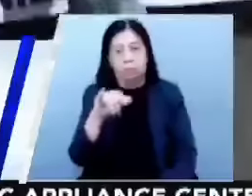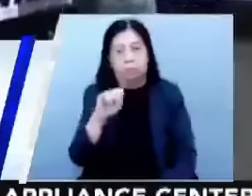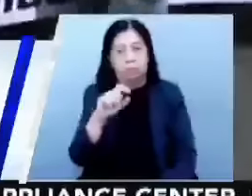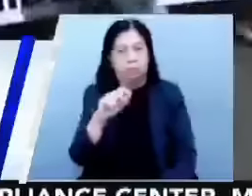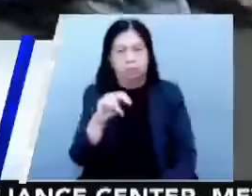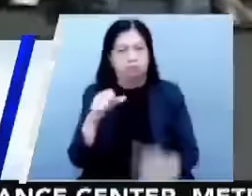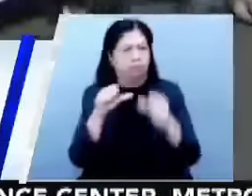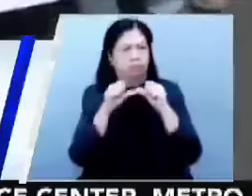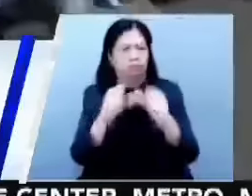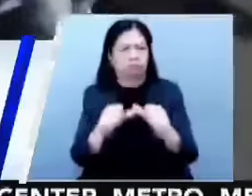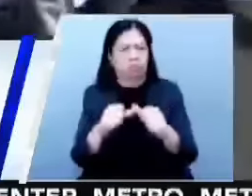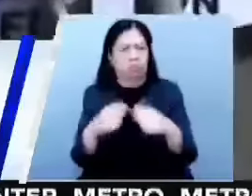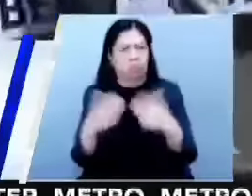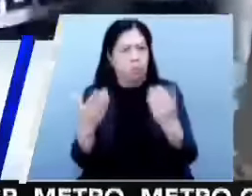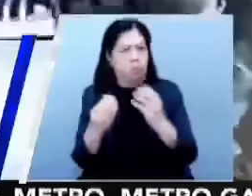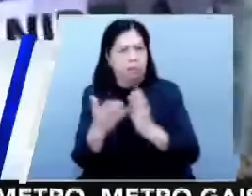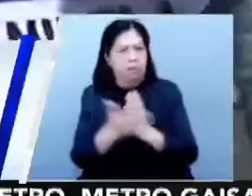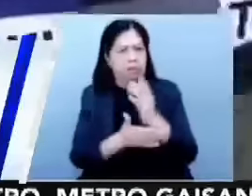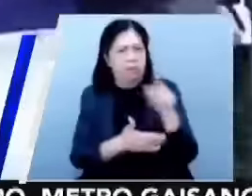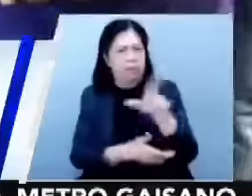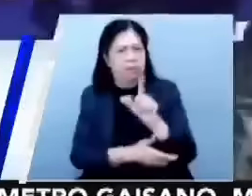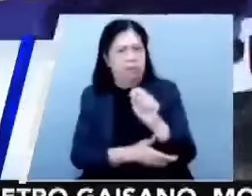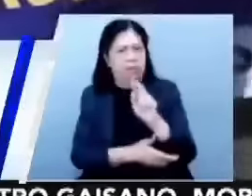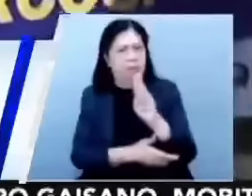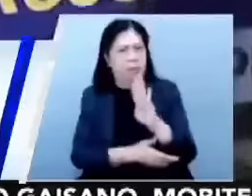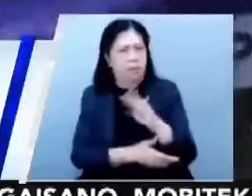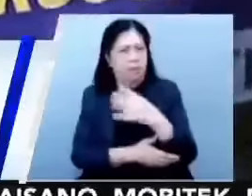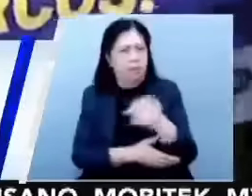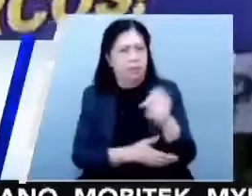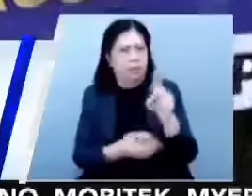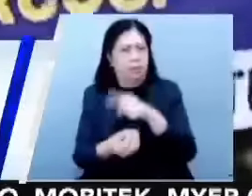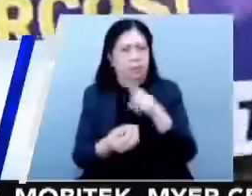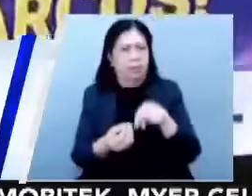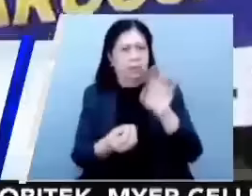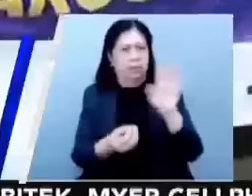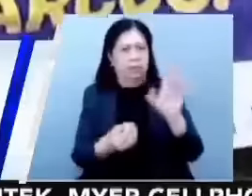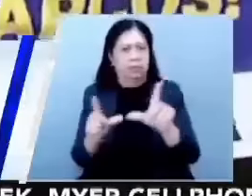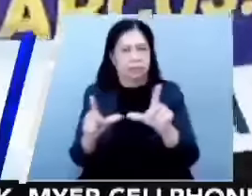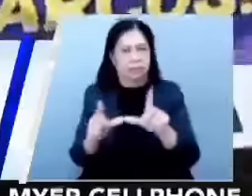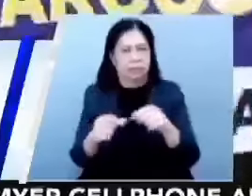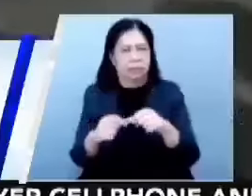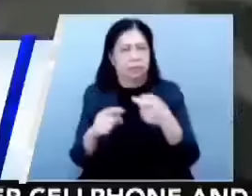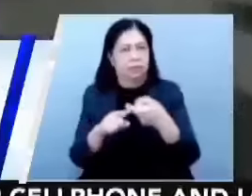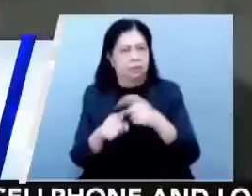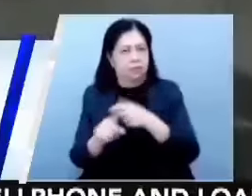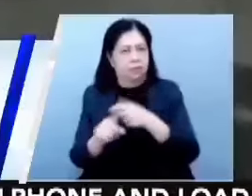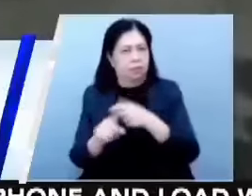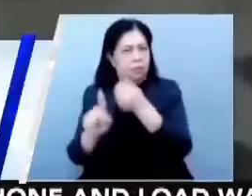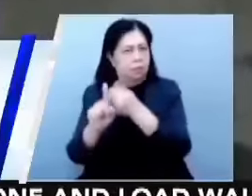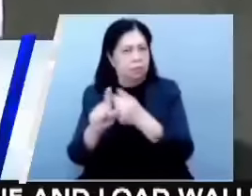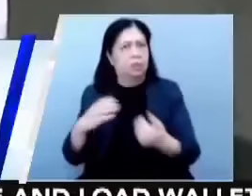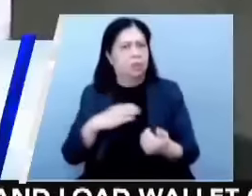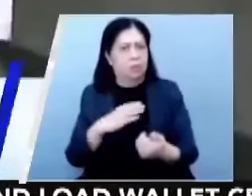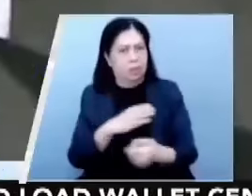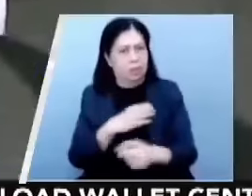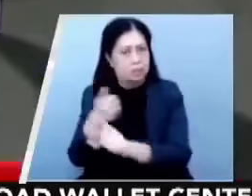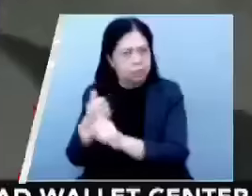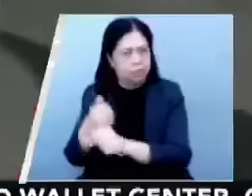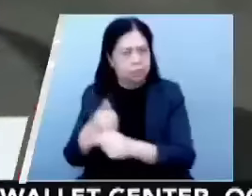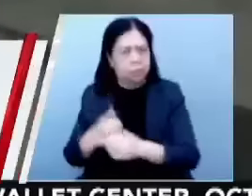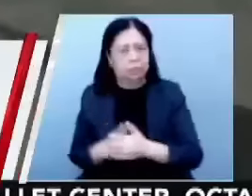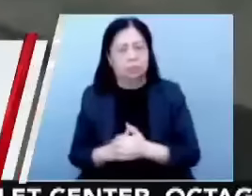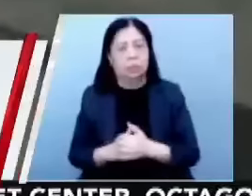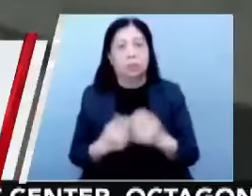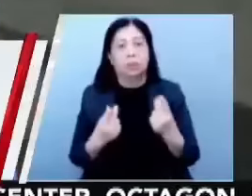wala raw karapatan ng LTFRB na kanselahin ang kanilang prangkisa na galing sa Kongreso. Yung ginagawa ngayon ng LTFRB